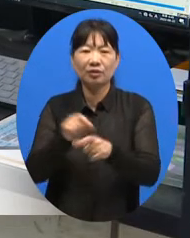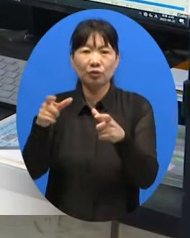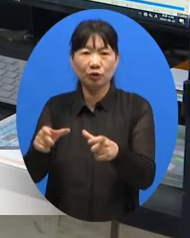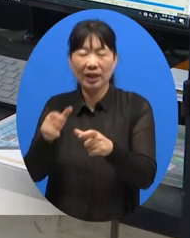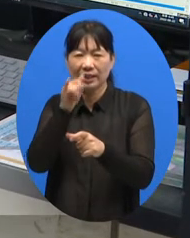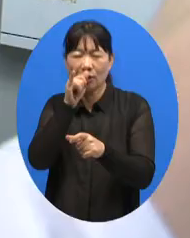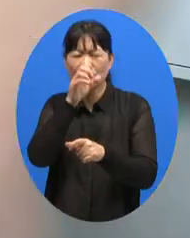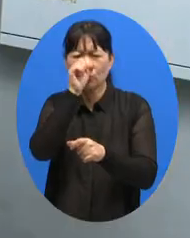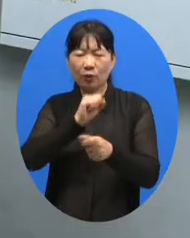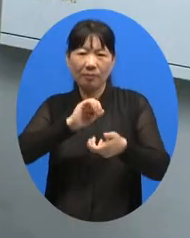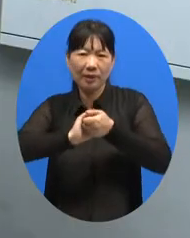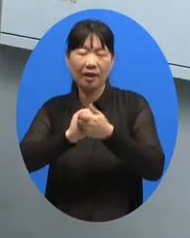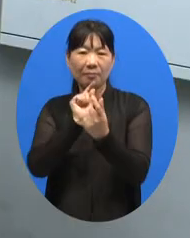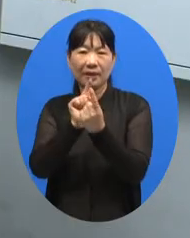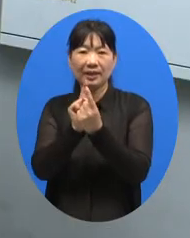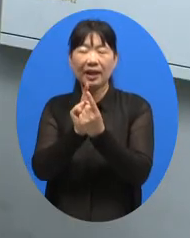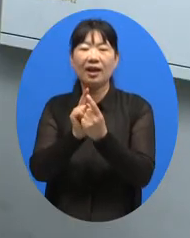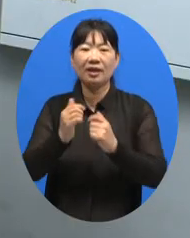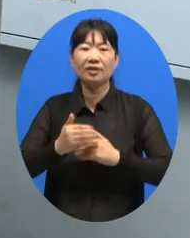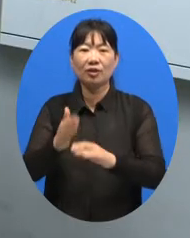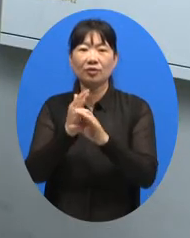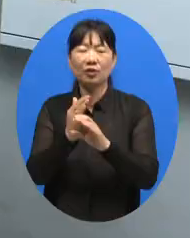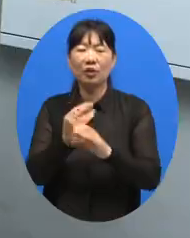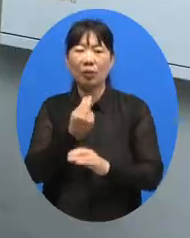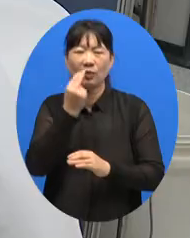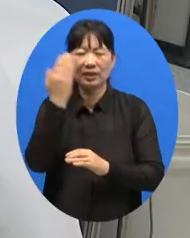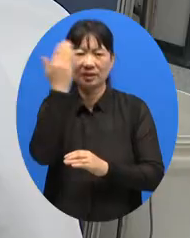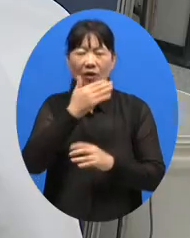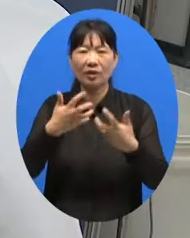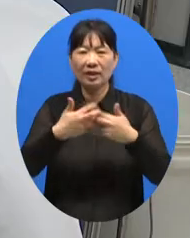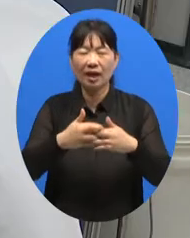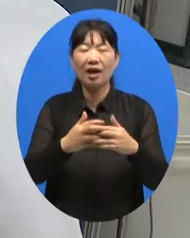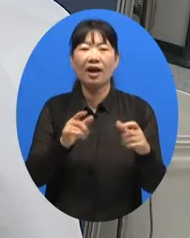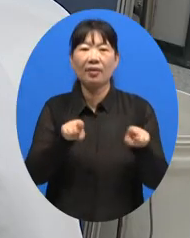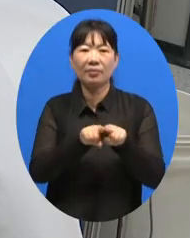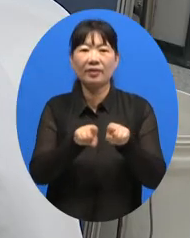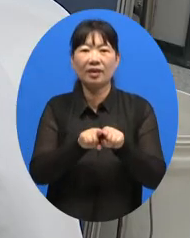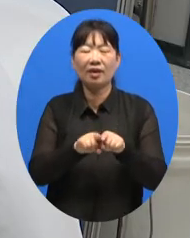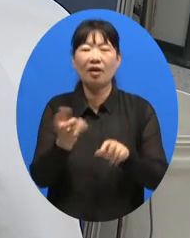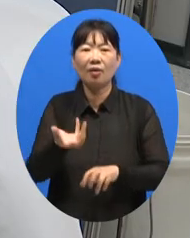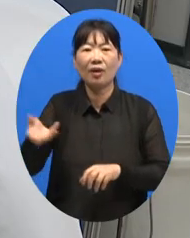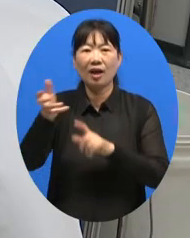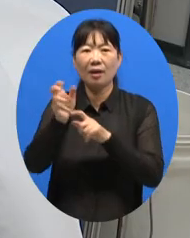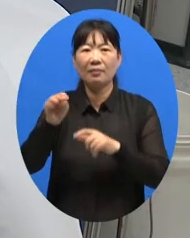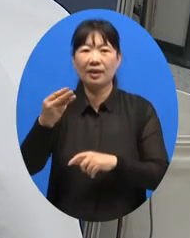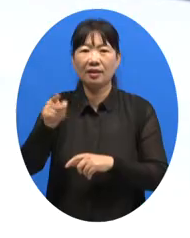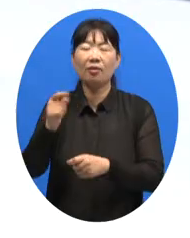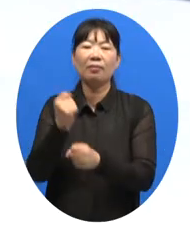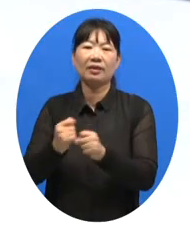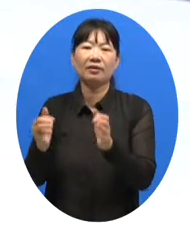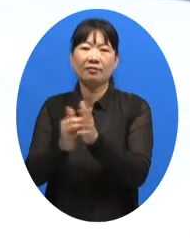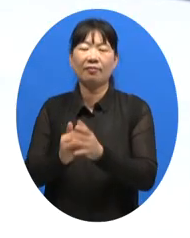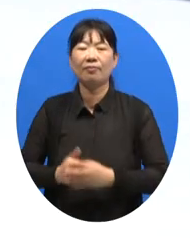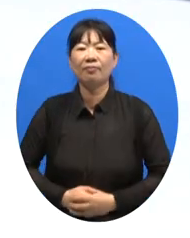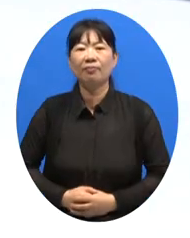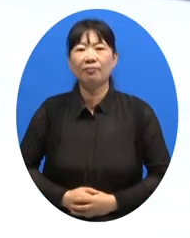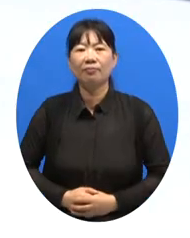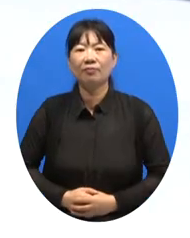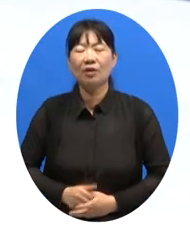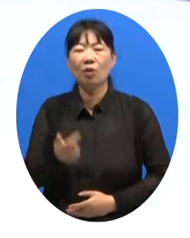덕에 좋은 사업 파트너를 만났습니다. 공기청정기 제조 업체와 협력해 업그레이드된 필터를